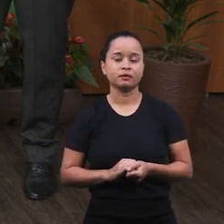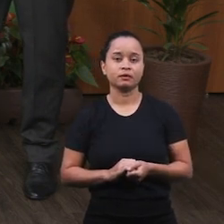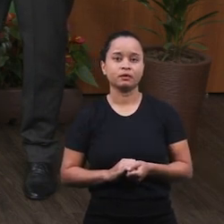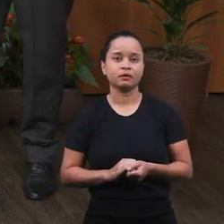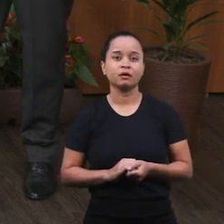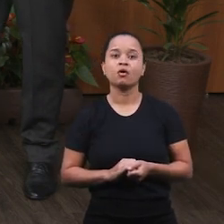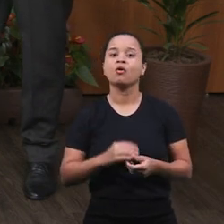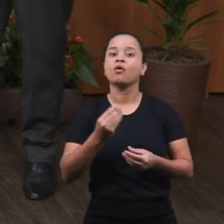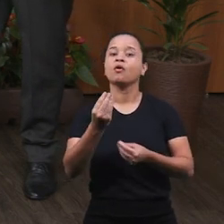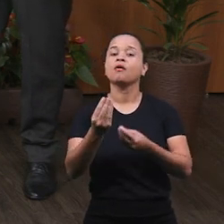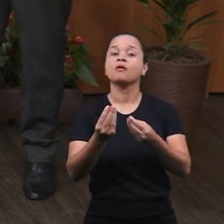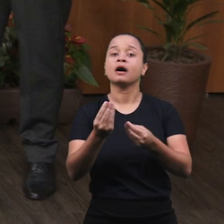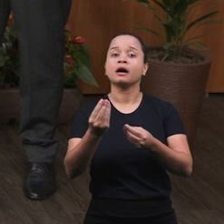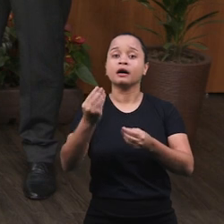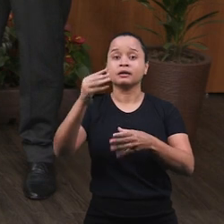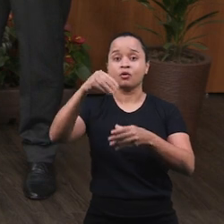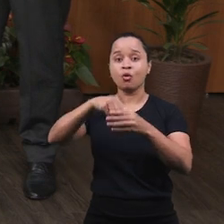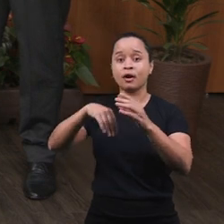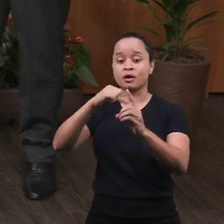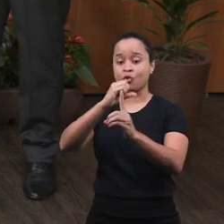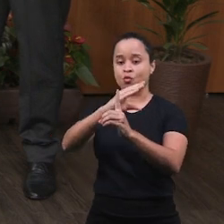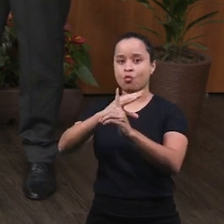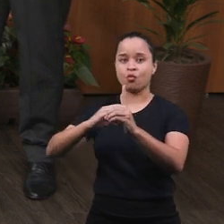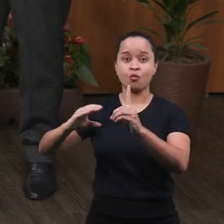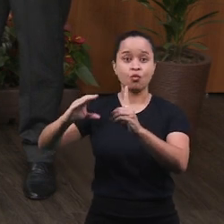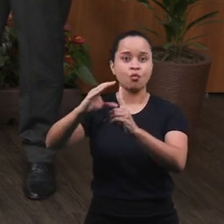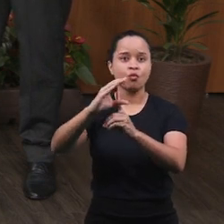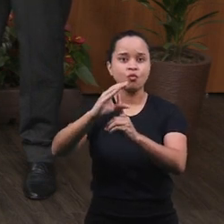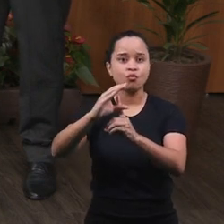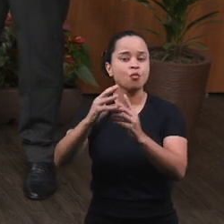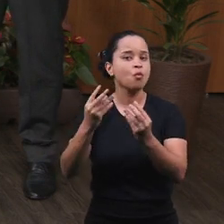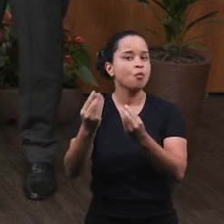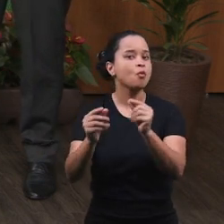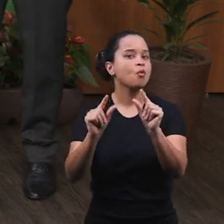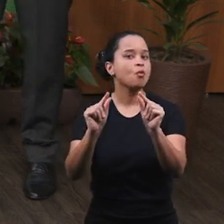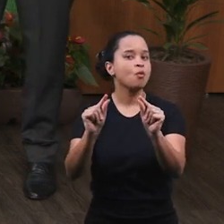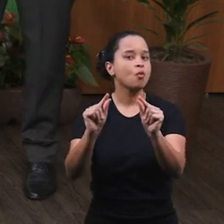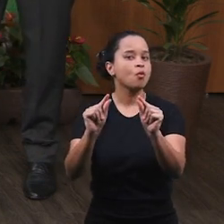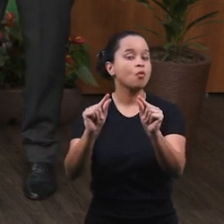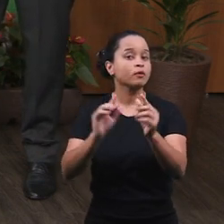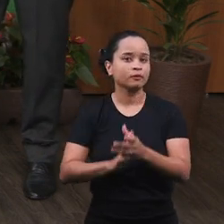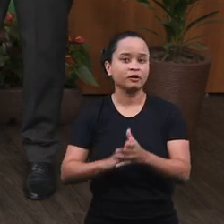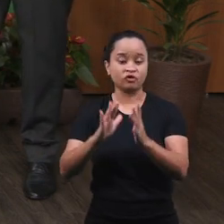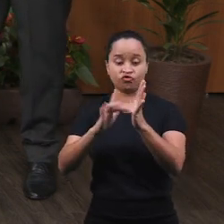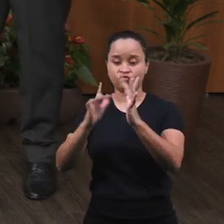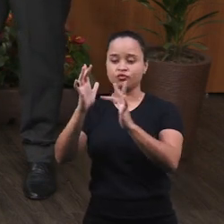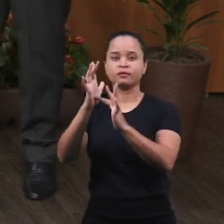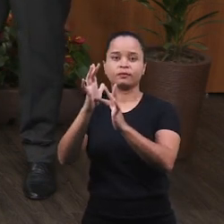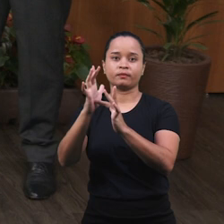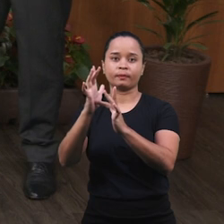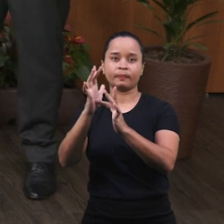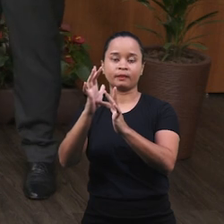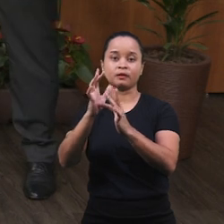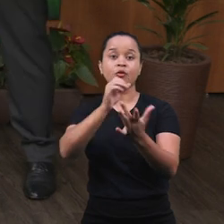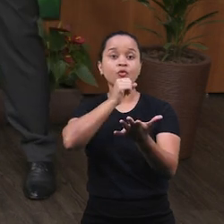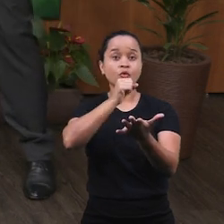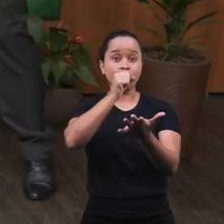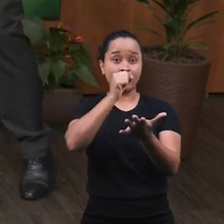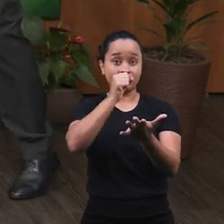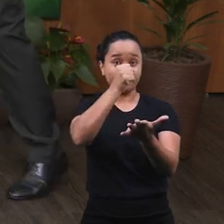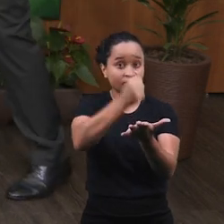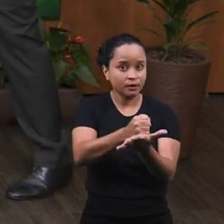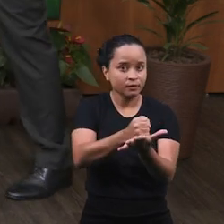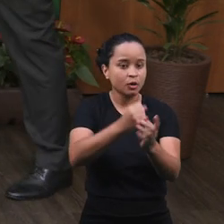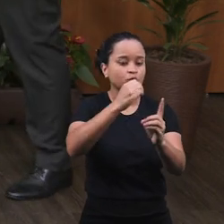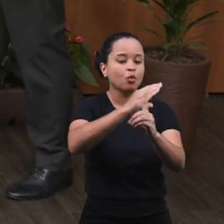déjà dans l'institution du culte la personne du Seigneur Jésus. Le culte à